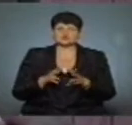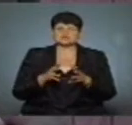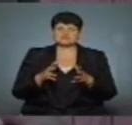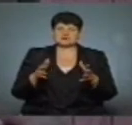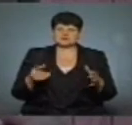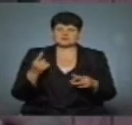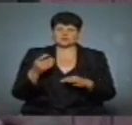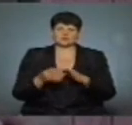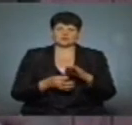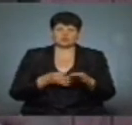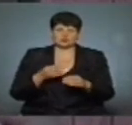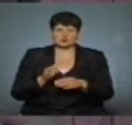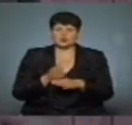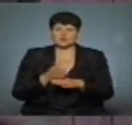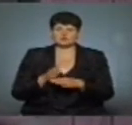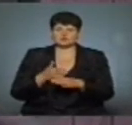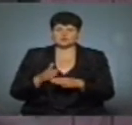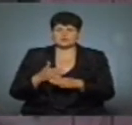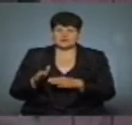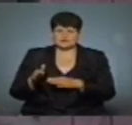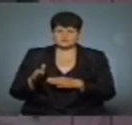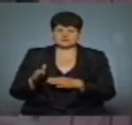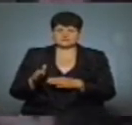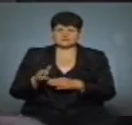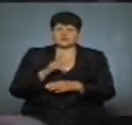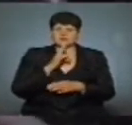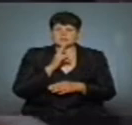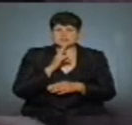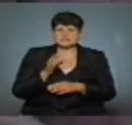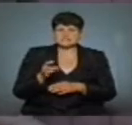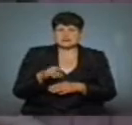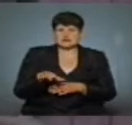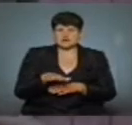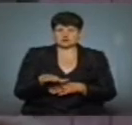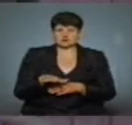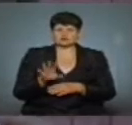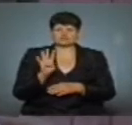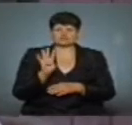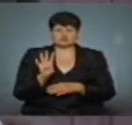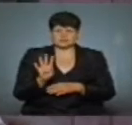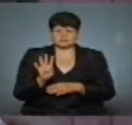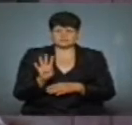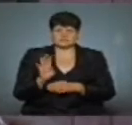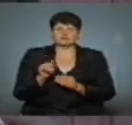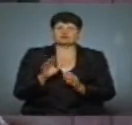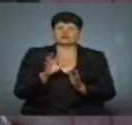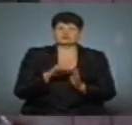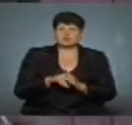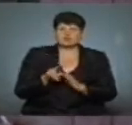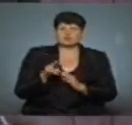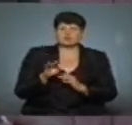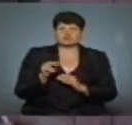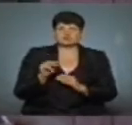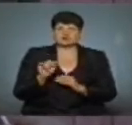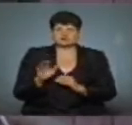збільшились за добу, розподіляються таким чином. Кременецький район – 4, в тому числі Почаїв – 2